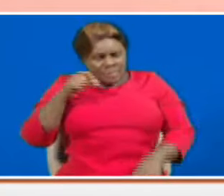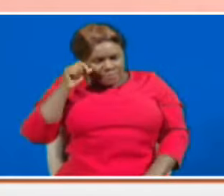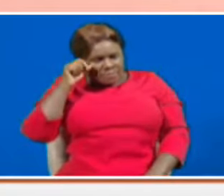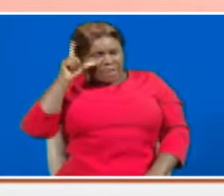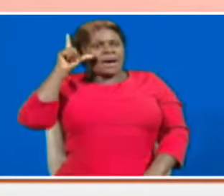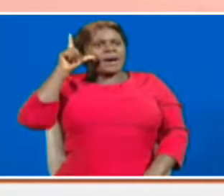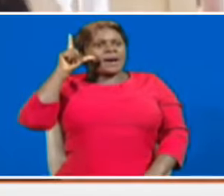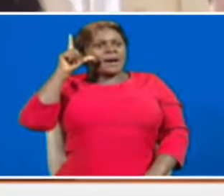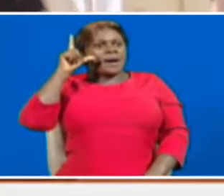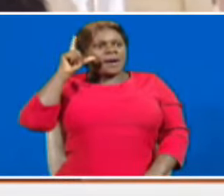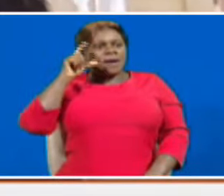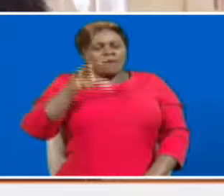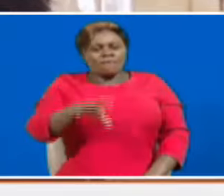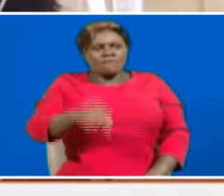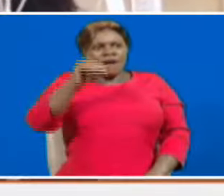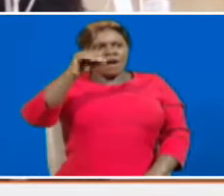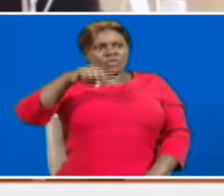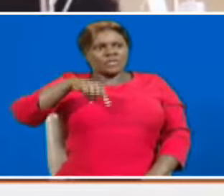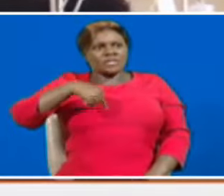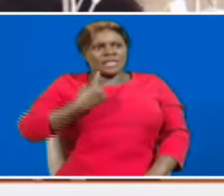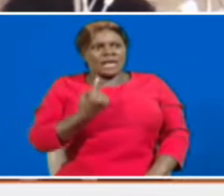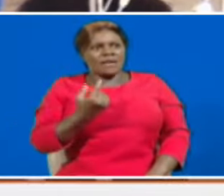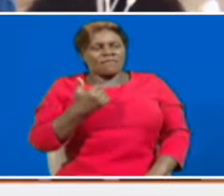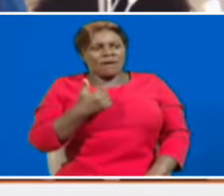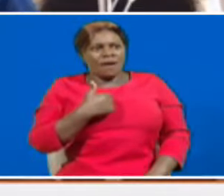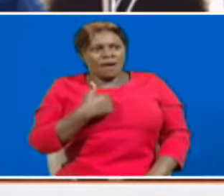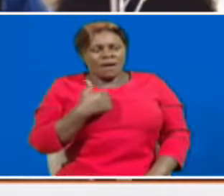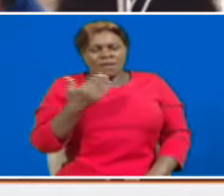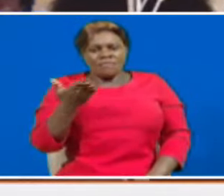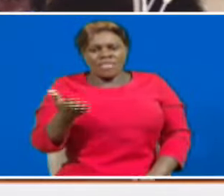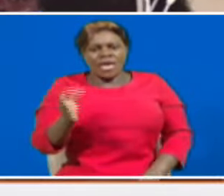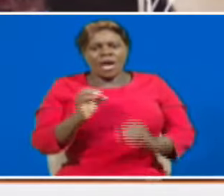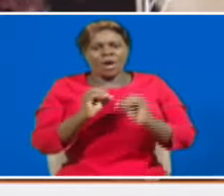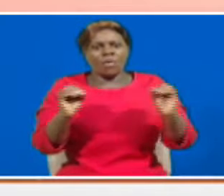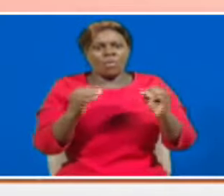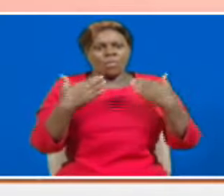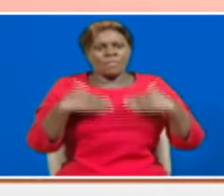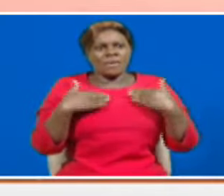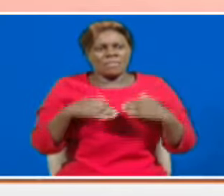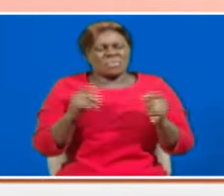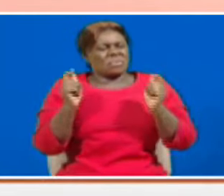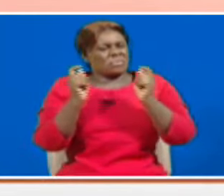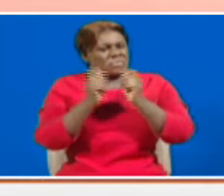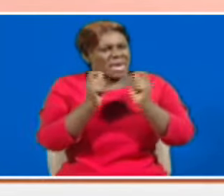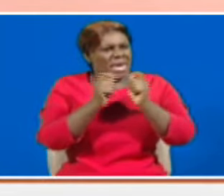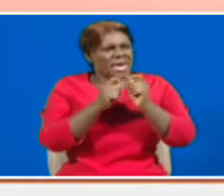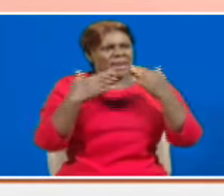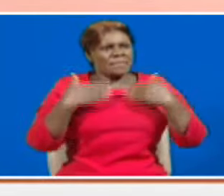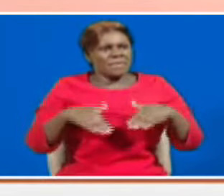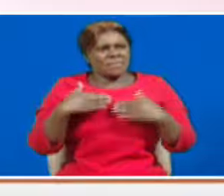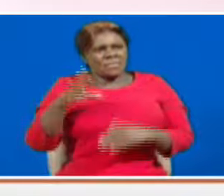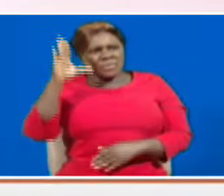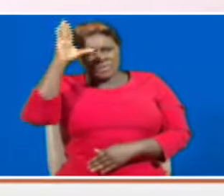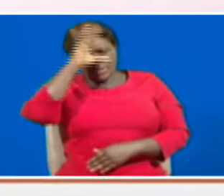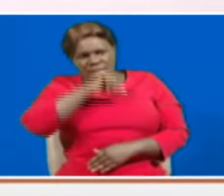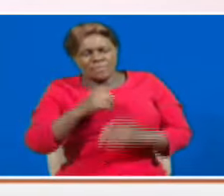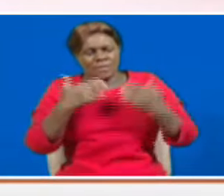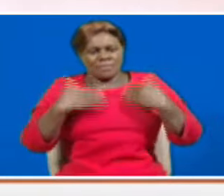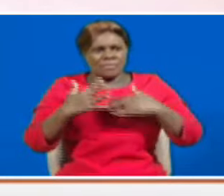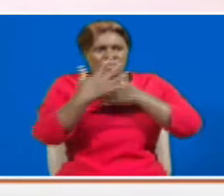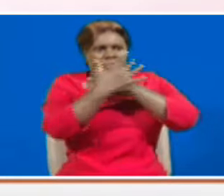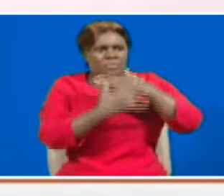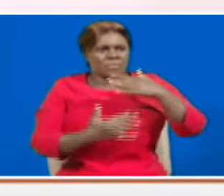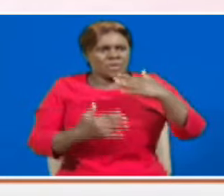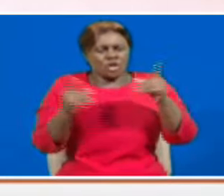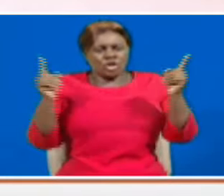next, nilijikuta kuna wase hawako kwa gari, kuna wase wameumia, kuna wase wana bleed.